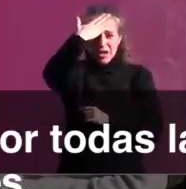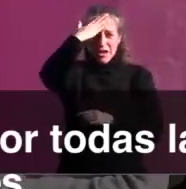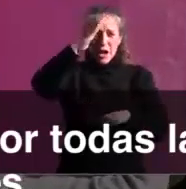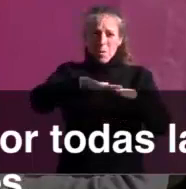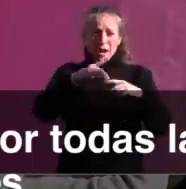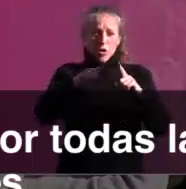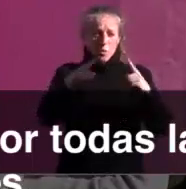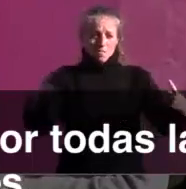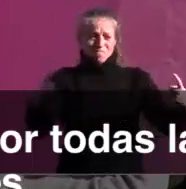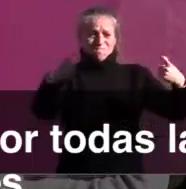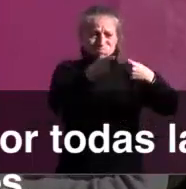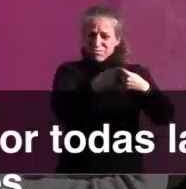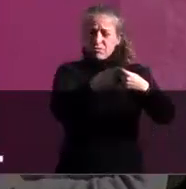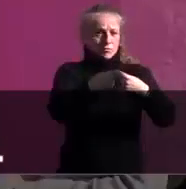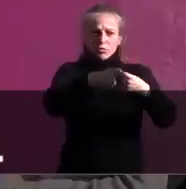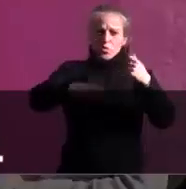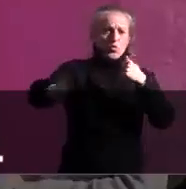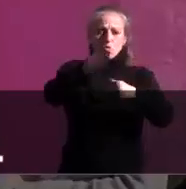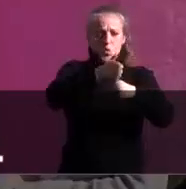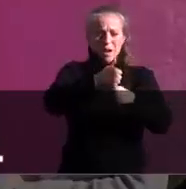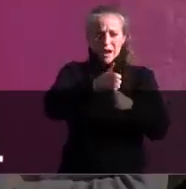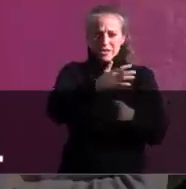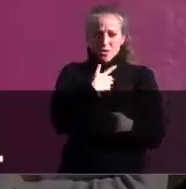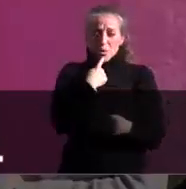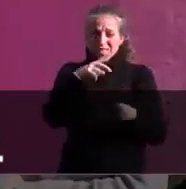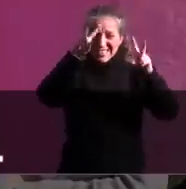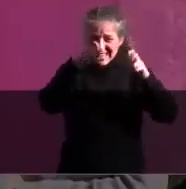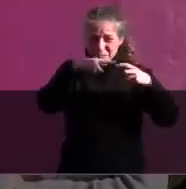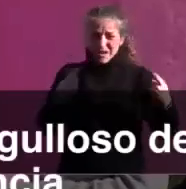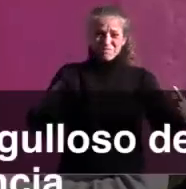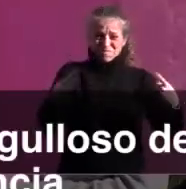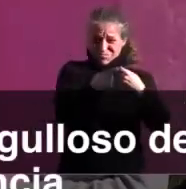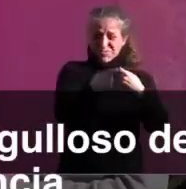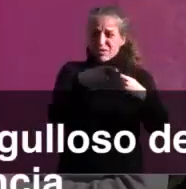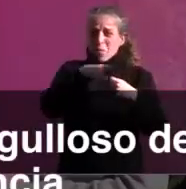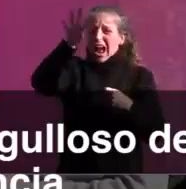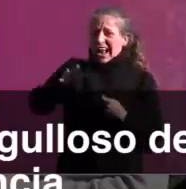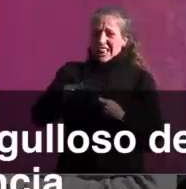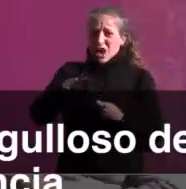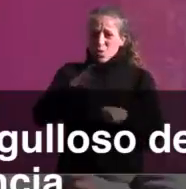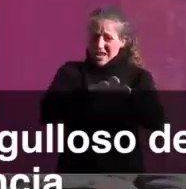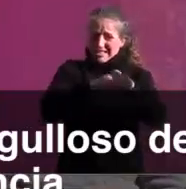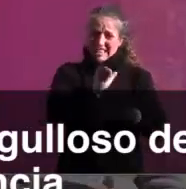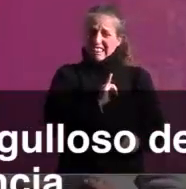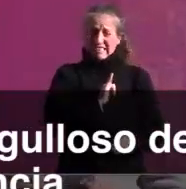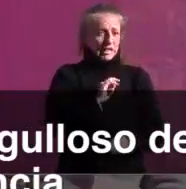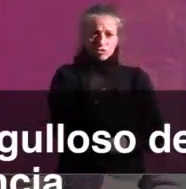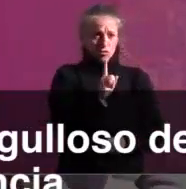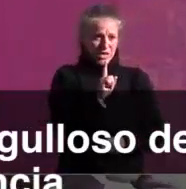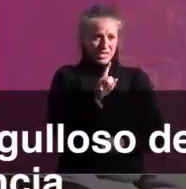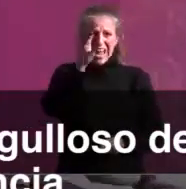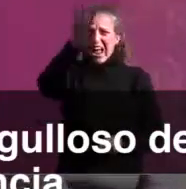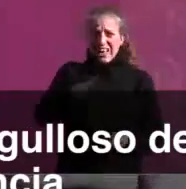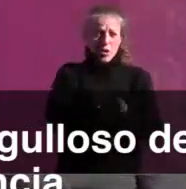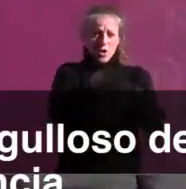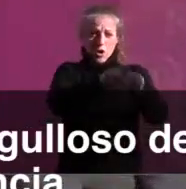la confrontació, que com he dit abans, no representa el poble de Catalunya. El poble de Catalunya és un poble divers,